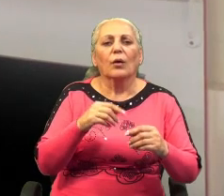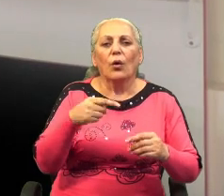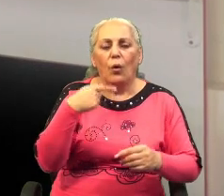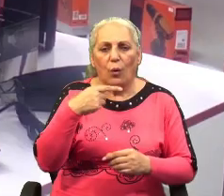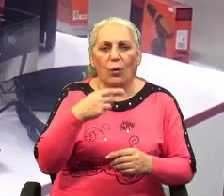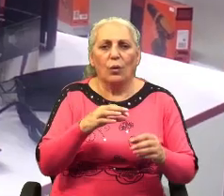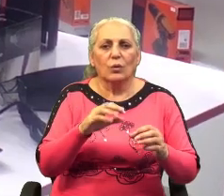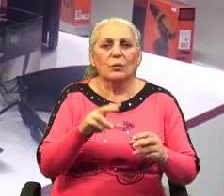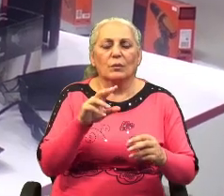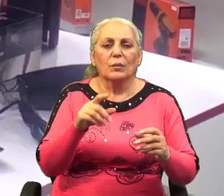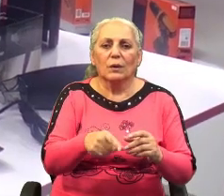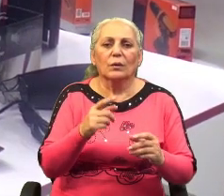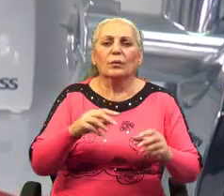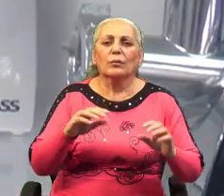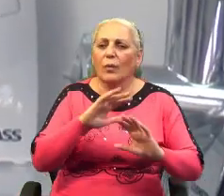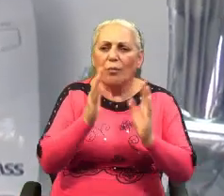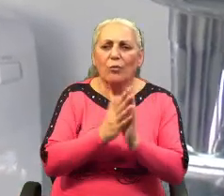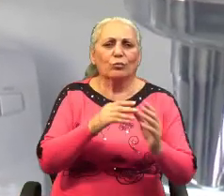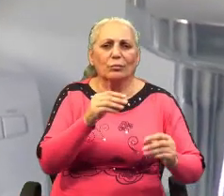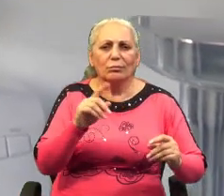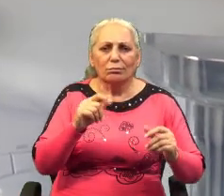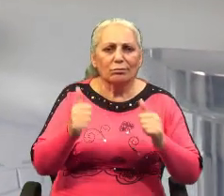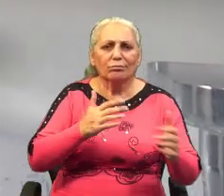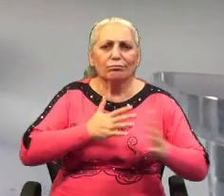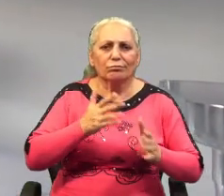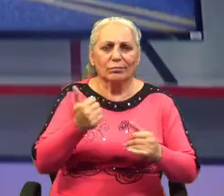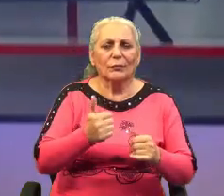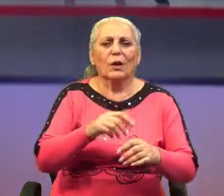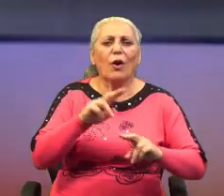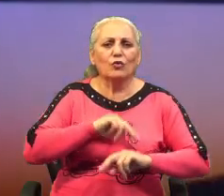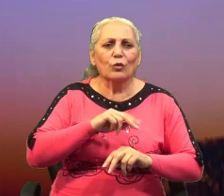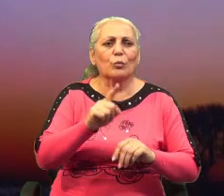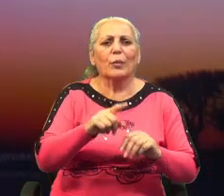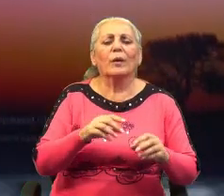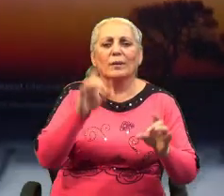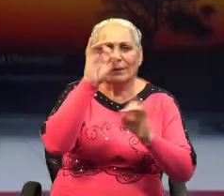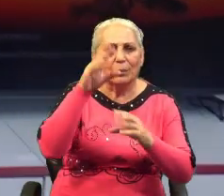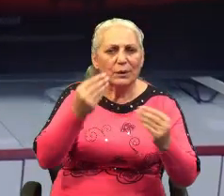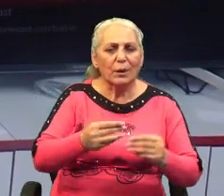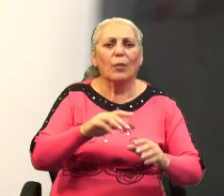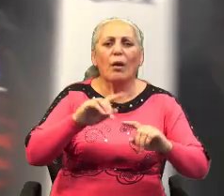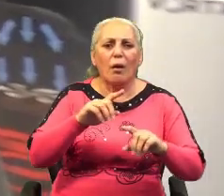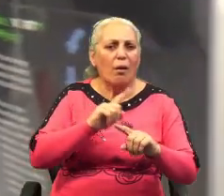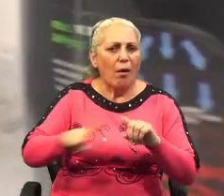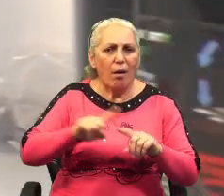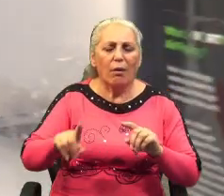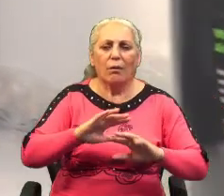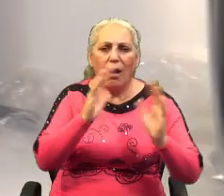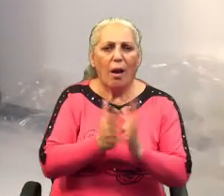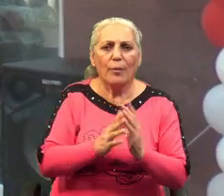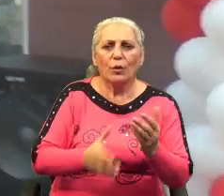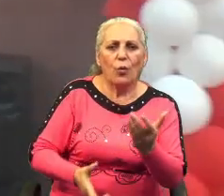լայն տեսականի, գործում է ճկուն զեղչային համակարգ, այստեղ աշխատում են առաջին հերթին գոհացնել հաճախորդին, կատարել արագ ու շահավետ գործարքներ։